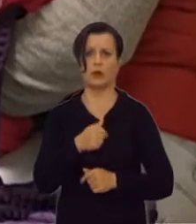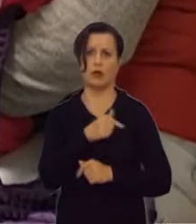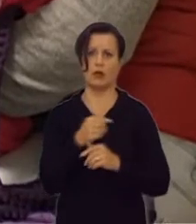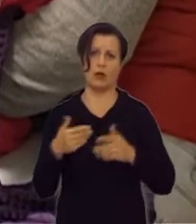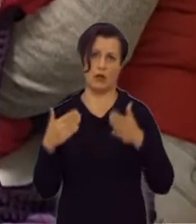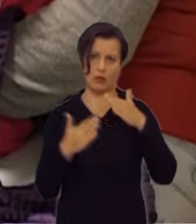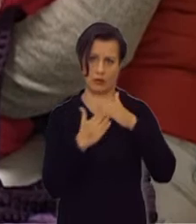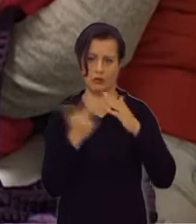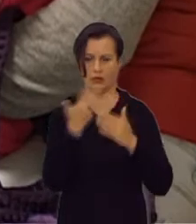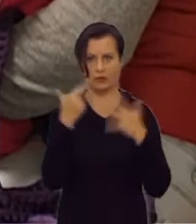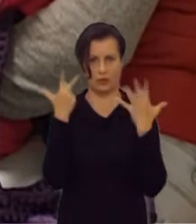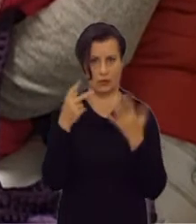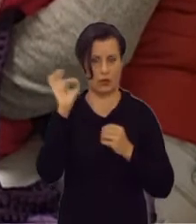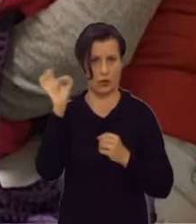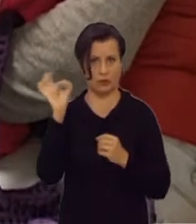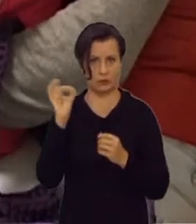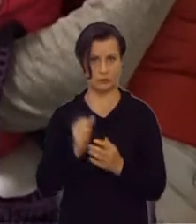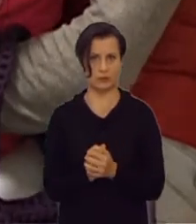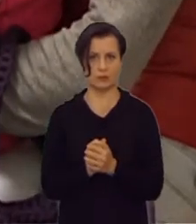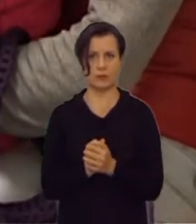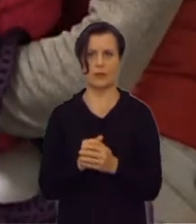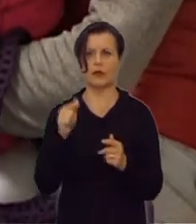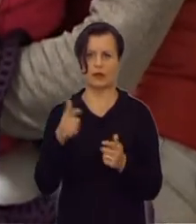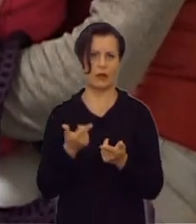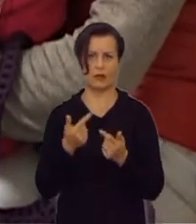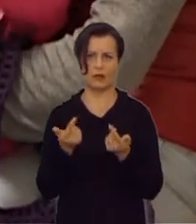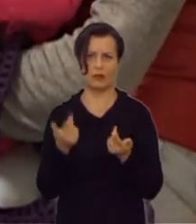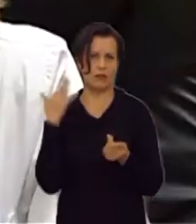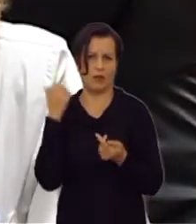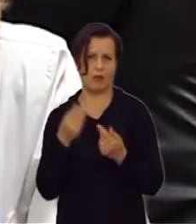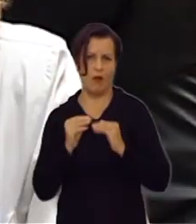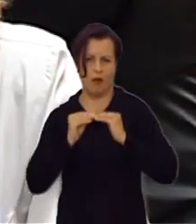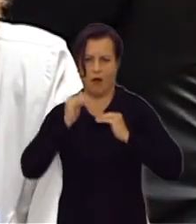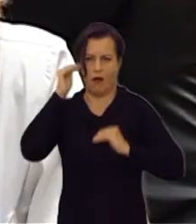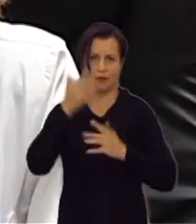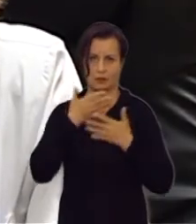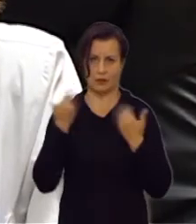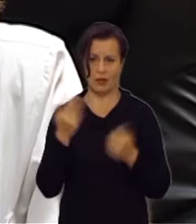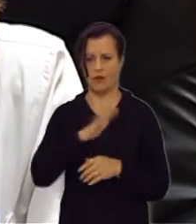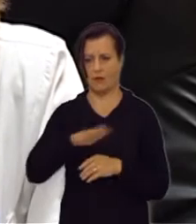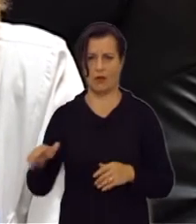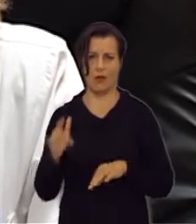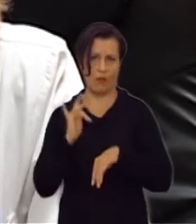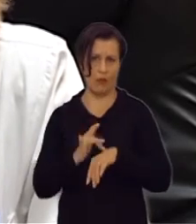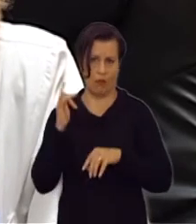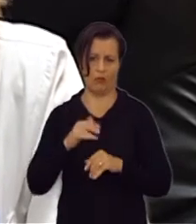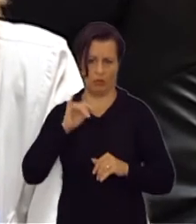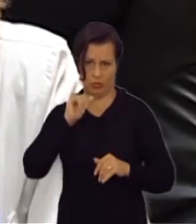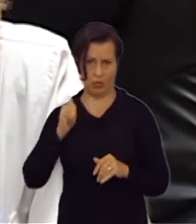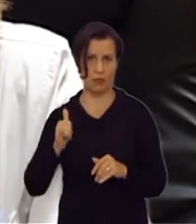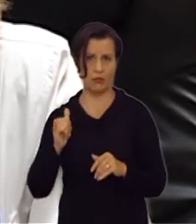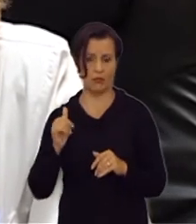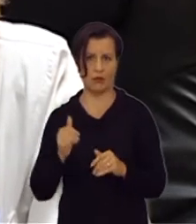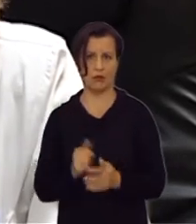kuri dažniausiai būna iki 38 laipsnių. Skaitom, kad tai nėra labai aukšta, vaikai jaučiasi pakankamai